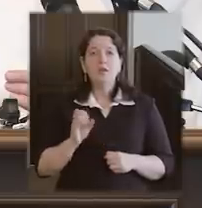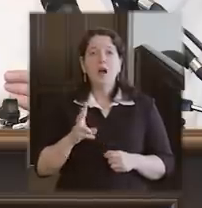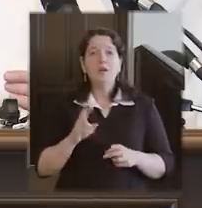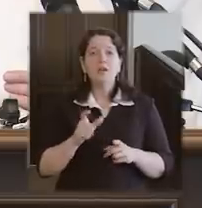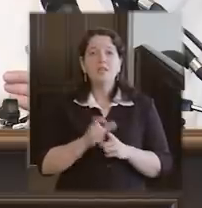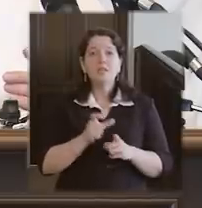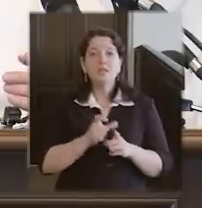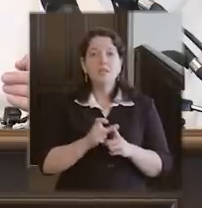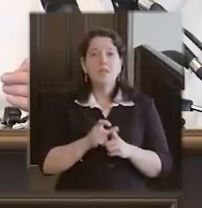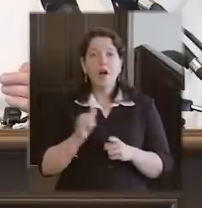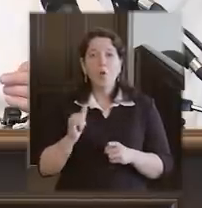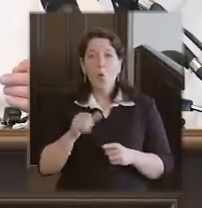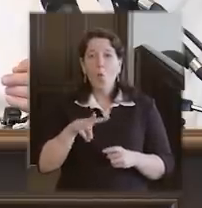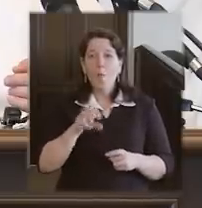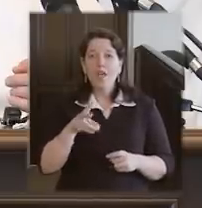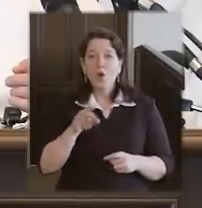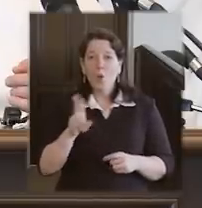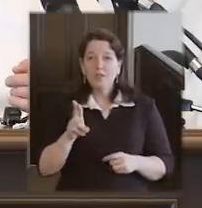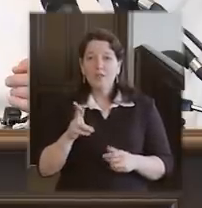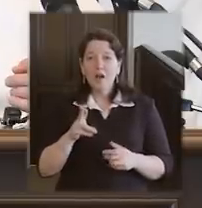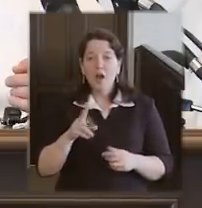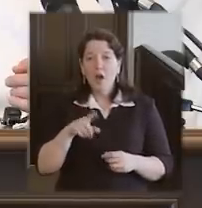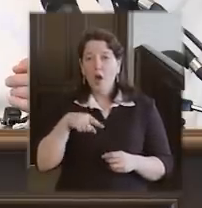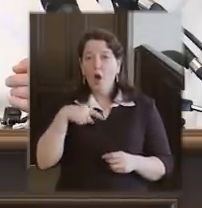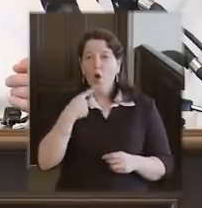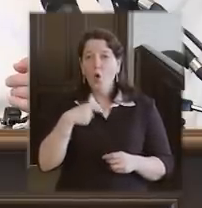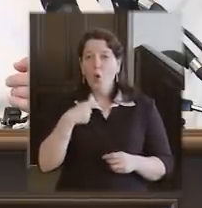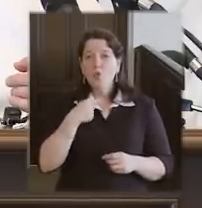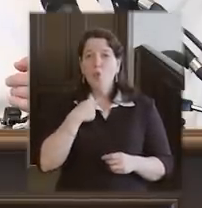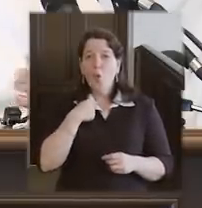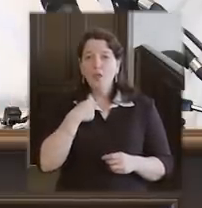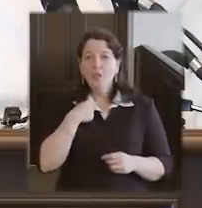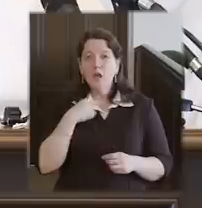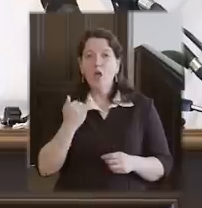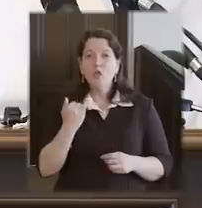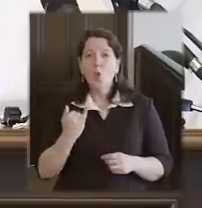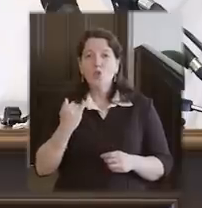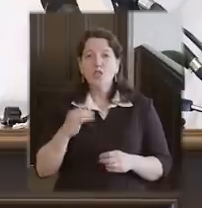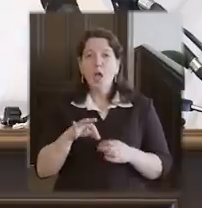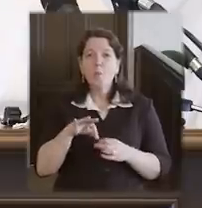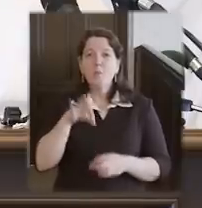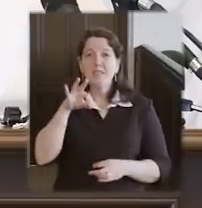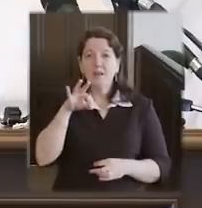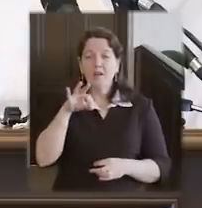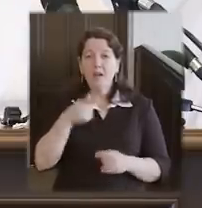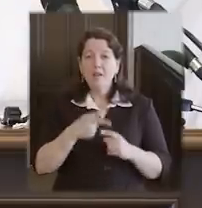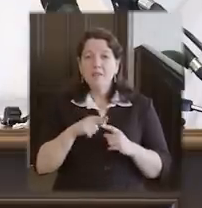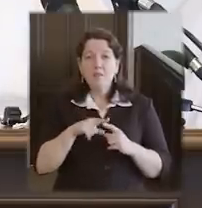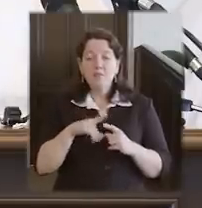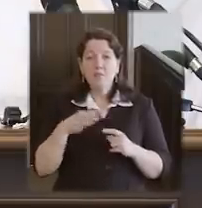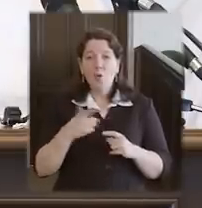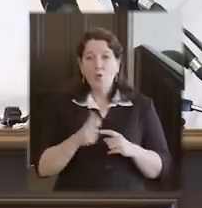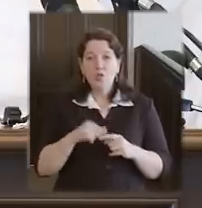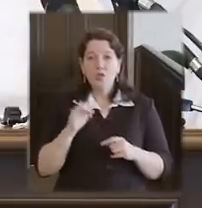Как у Маяковского, голос единицы тоньше писка. Я и не слышу ничего. Так и здесь. Что